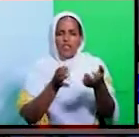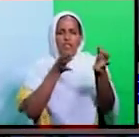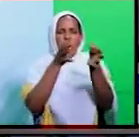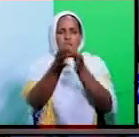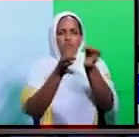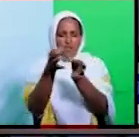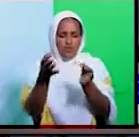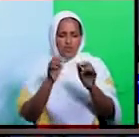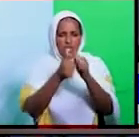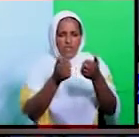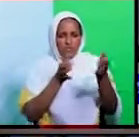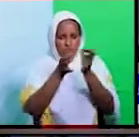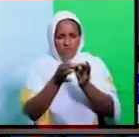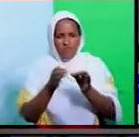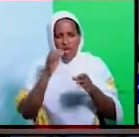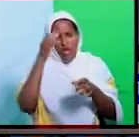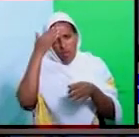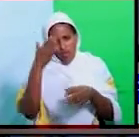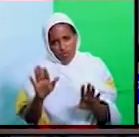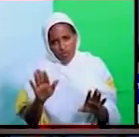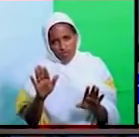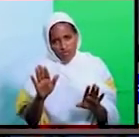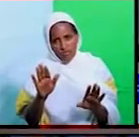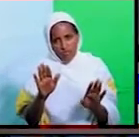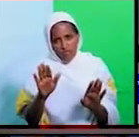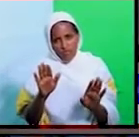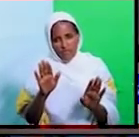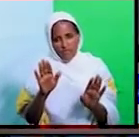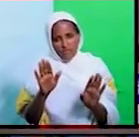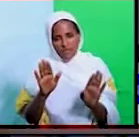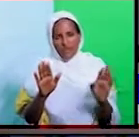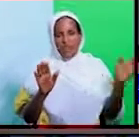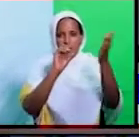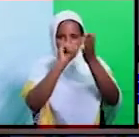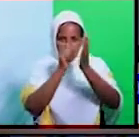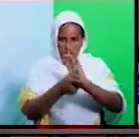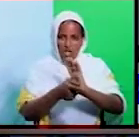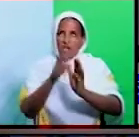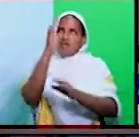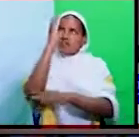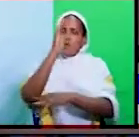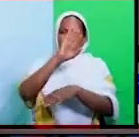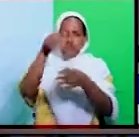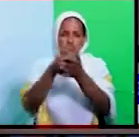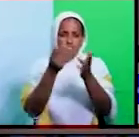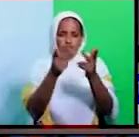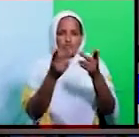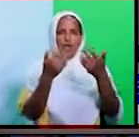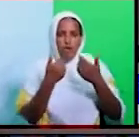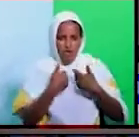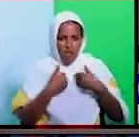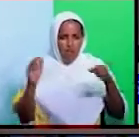ዛሁላ ተረጉምልሃለሁ ማንበብ ካልቻልክ እንዴት አድርገህ ነው ትርጉሙን የምታውቀው አለው ተማሪው መምሩ ሲመልስ እንዲህ አለው